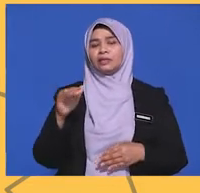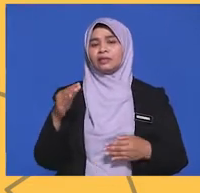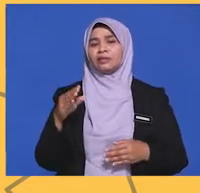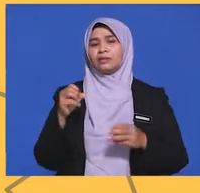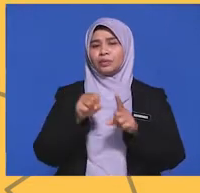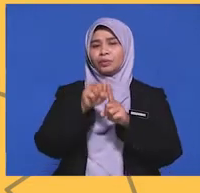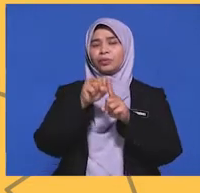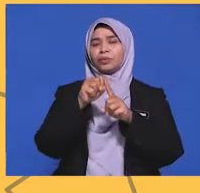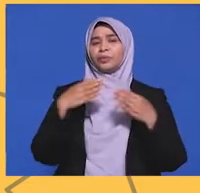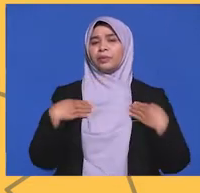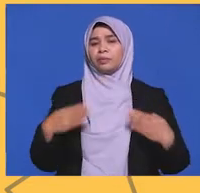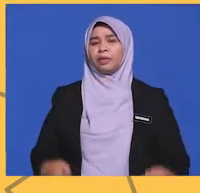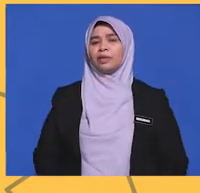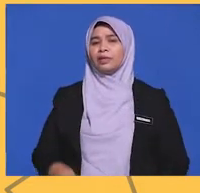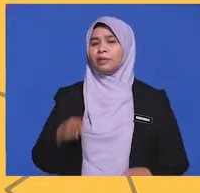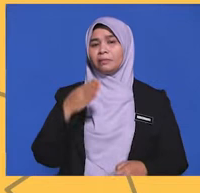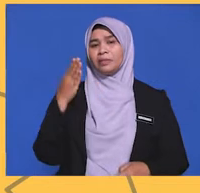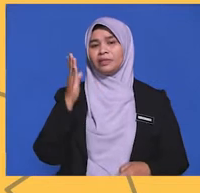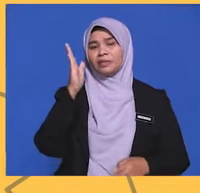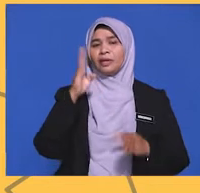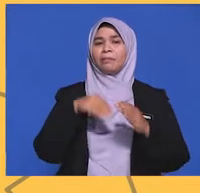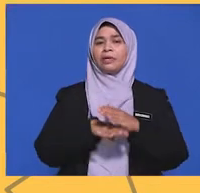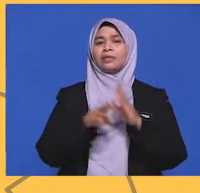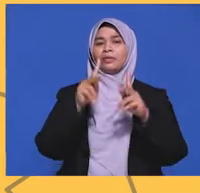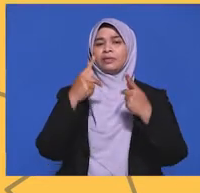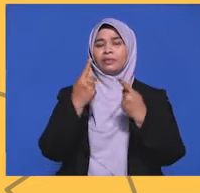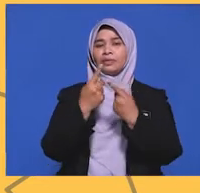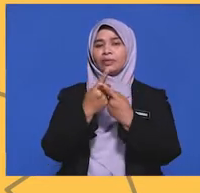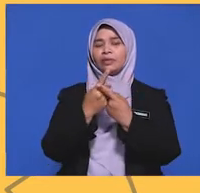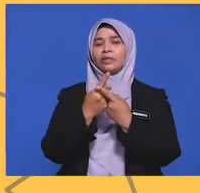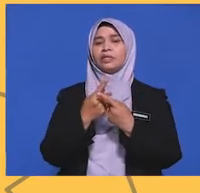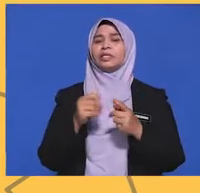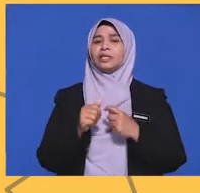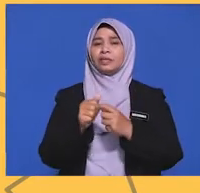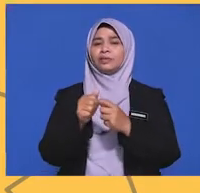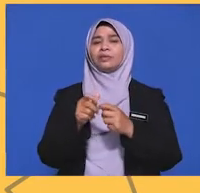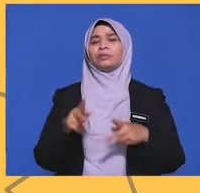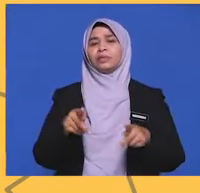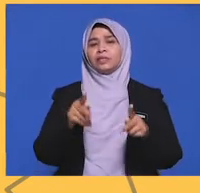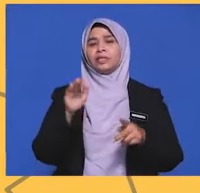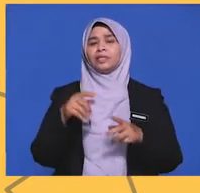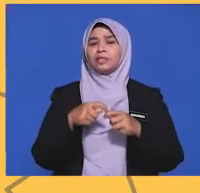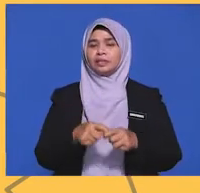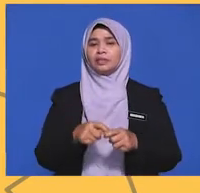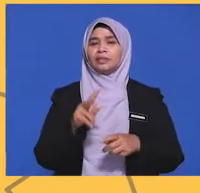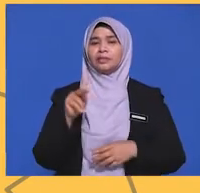normal pula akan masuk ke kelas masing-masing mengikut prosedur yang